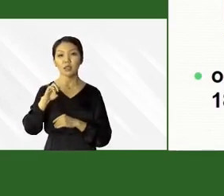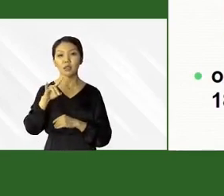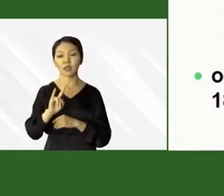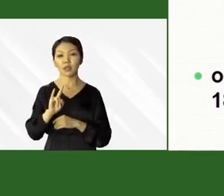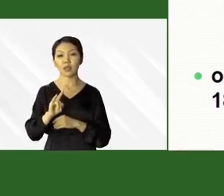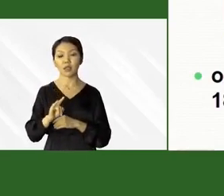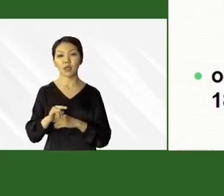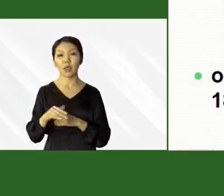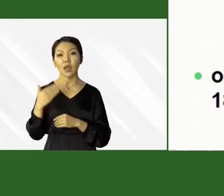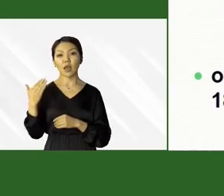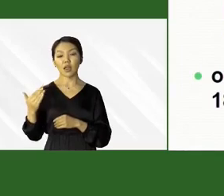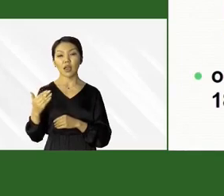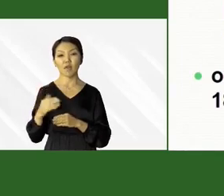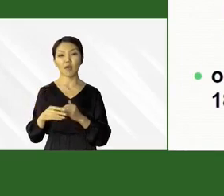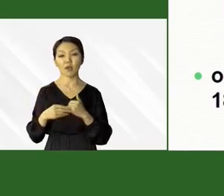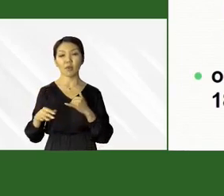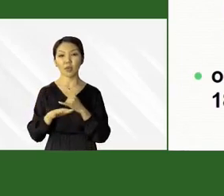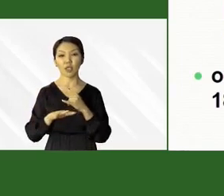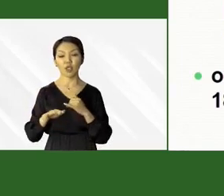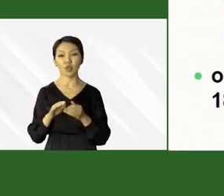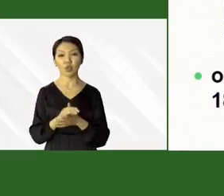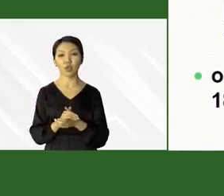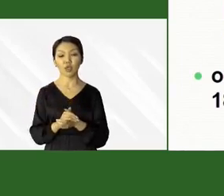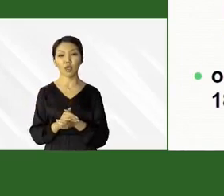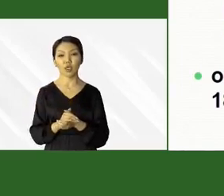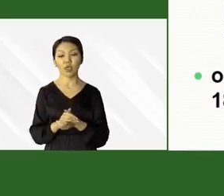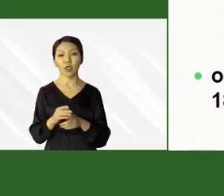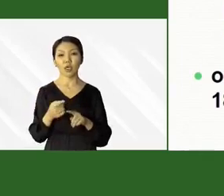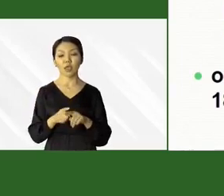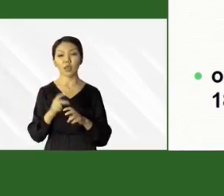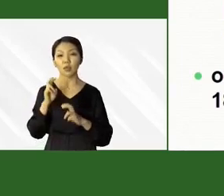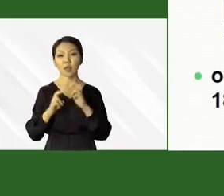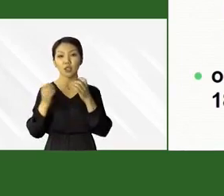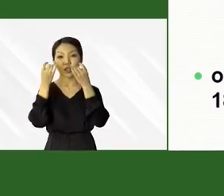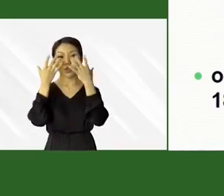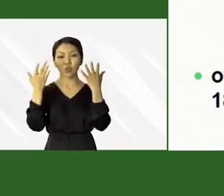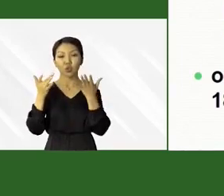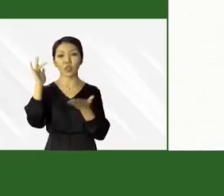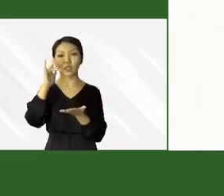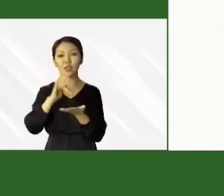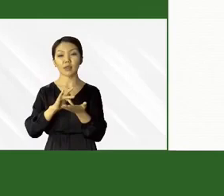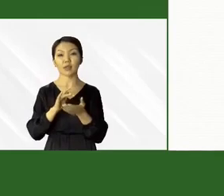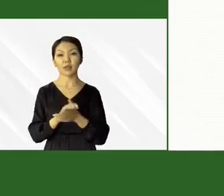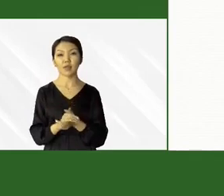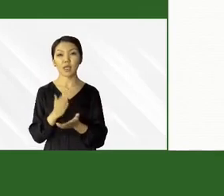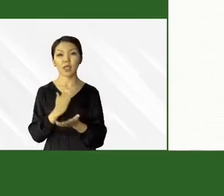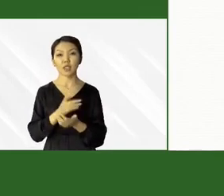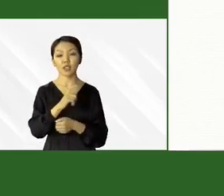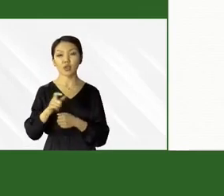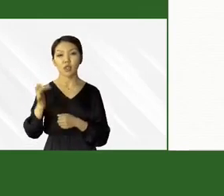Талас. Это не только административный, но и промышленный, культурный центр. Есть